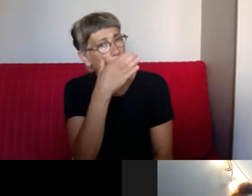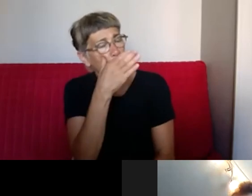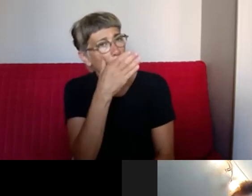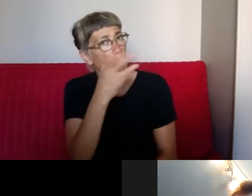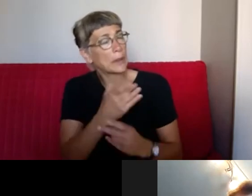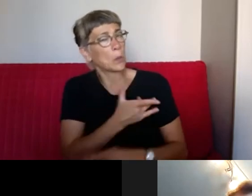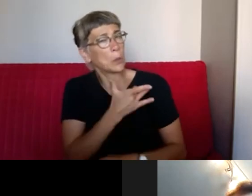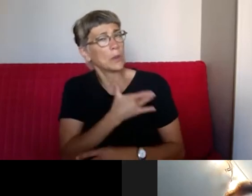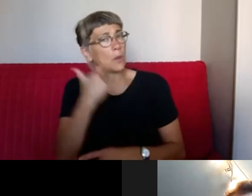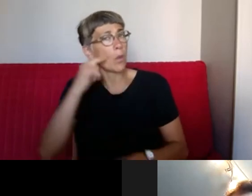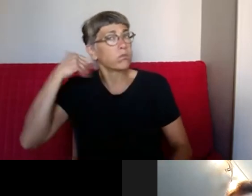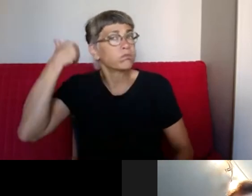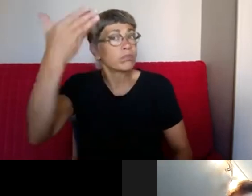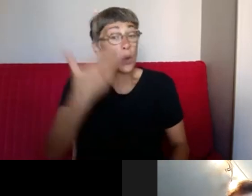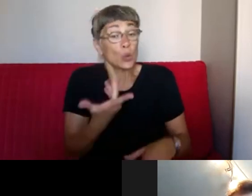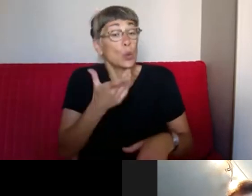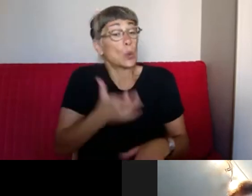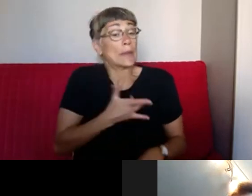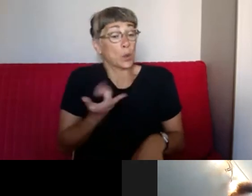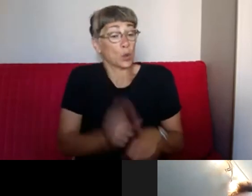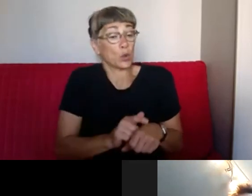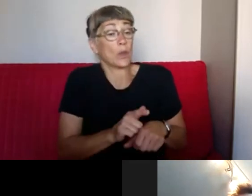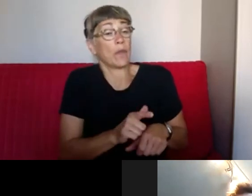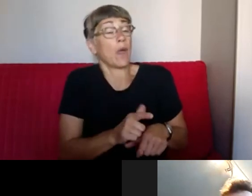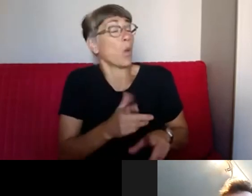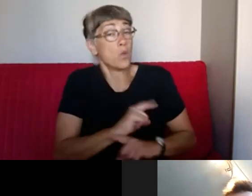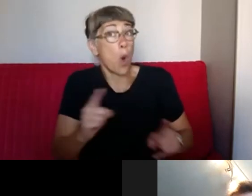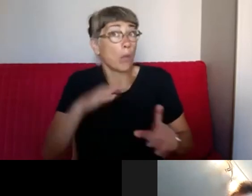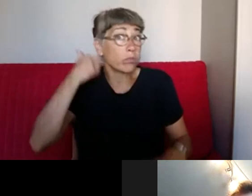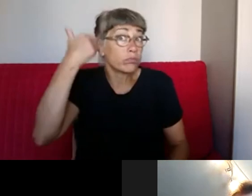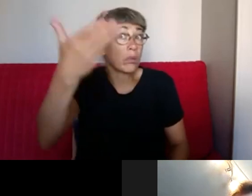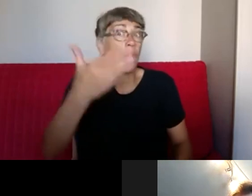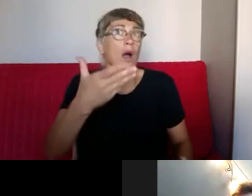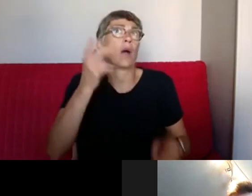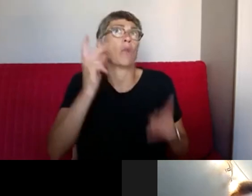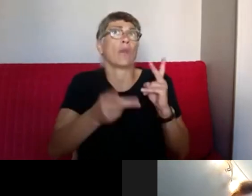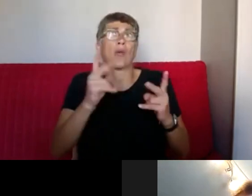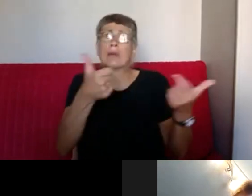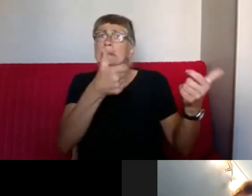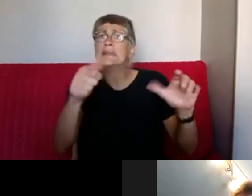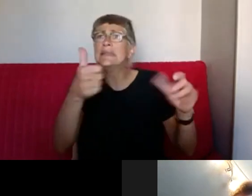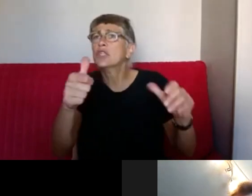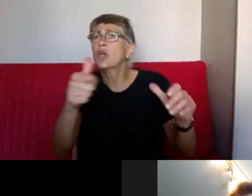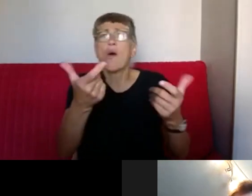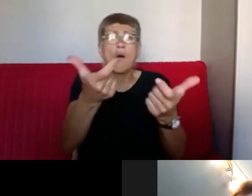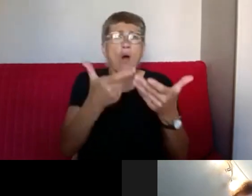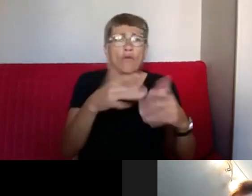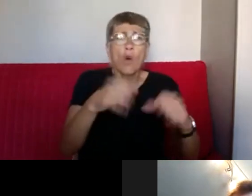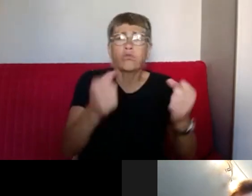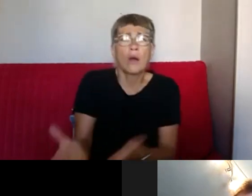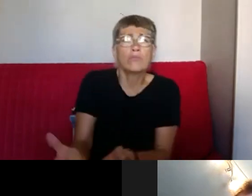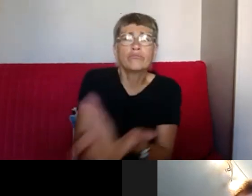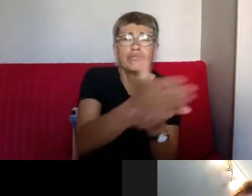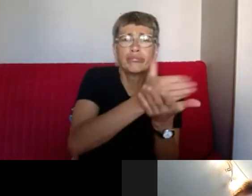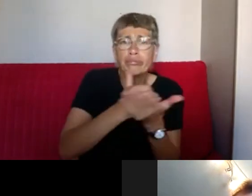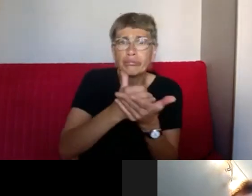ne servira peut-être pas tout de suite à l'instant T, malgré les 600 offres d'emploi qu'on a eues ou les 150, enfin bref, je n'ai plus les chiffres, c'est